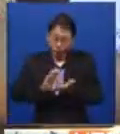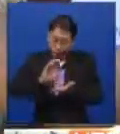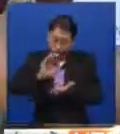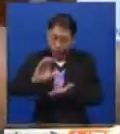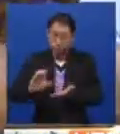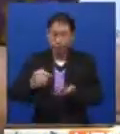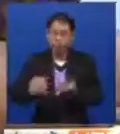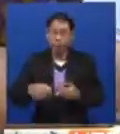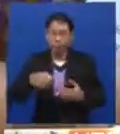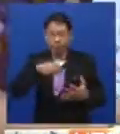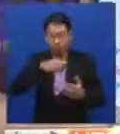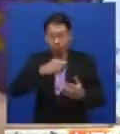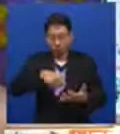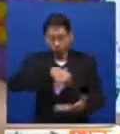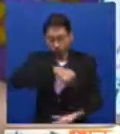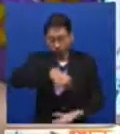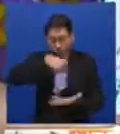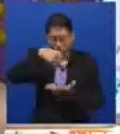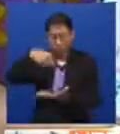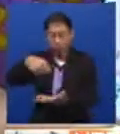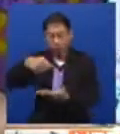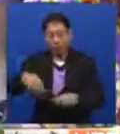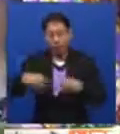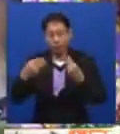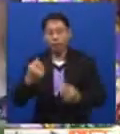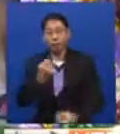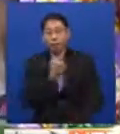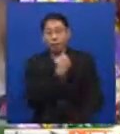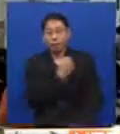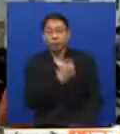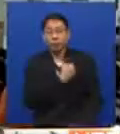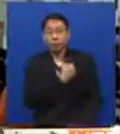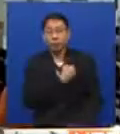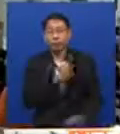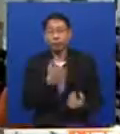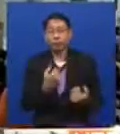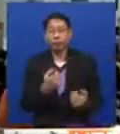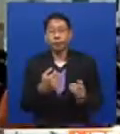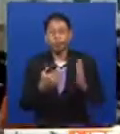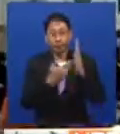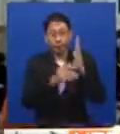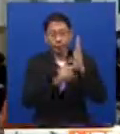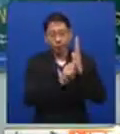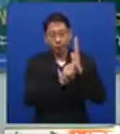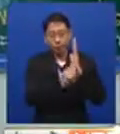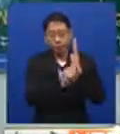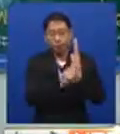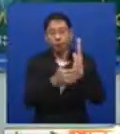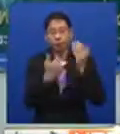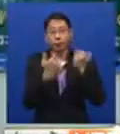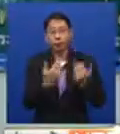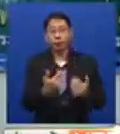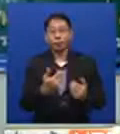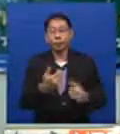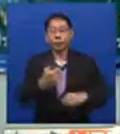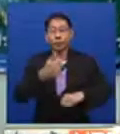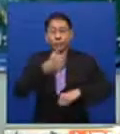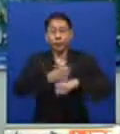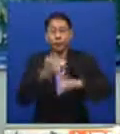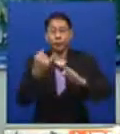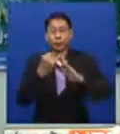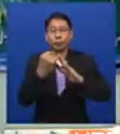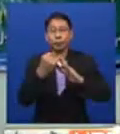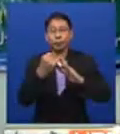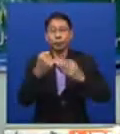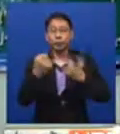แล้วก็กระเช้าของขวัญเพื่อที่จะเป็นกำลังใจด้วยค่ะส่วนที่จังหวัดตราดนะคะนายณรงค์ธีรจันทะลังกูรผู้ราชการ